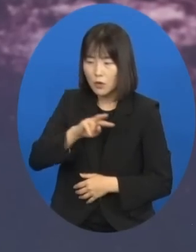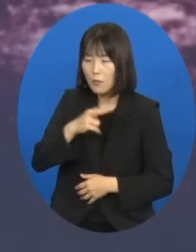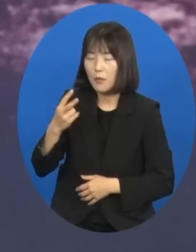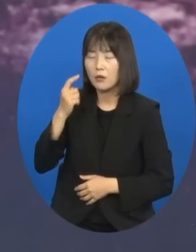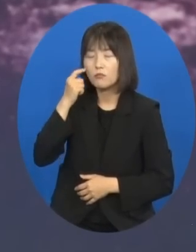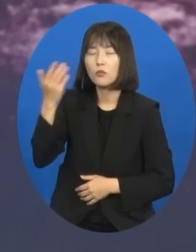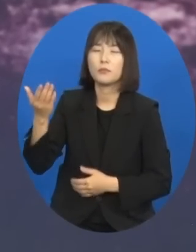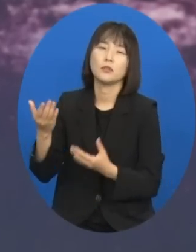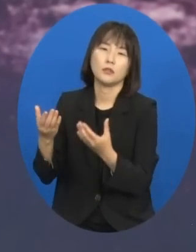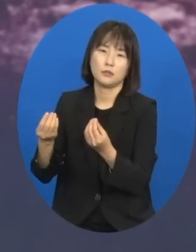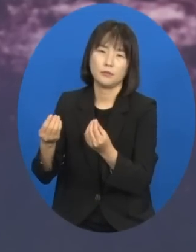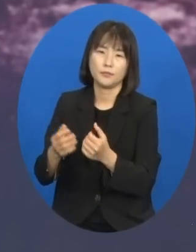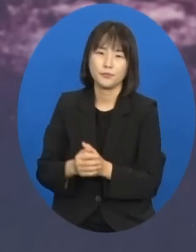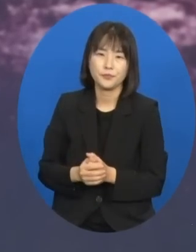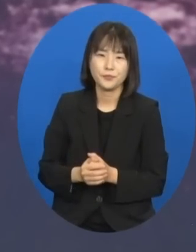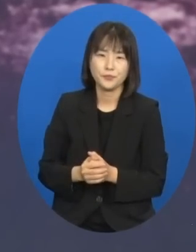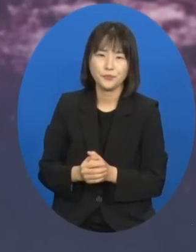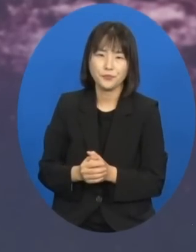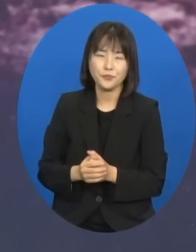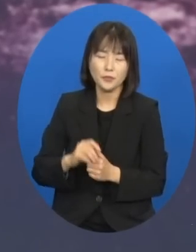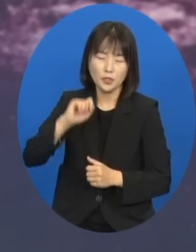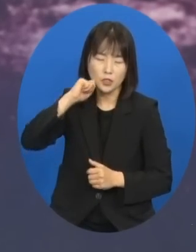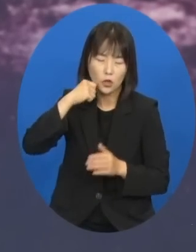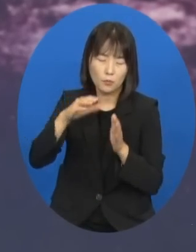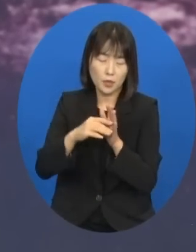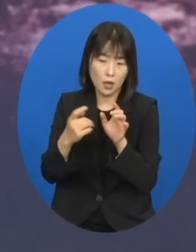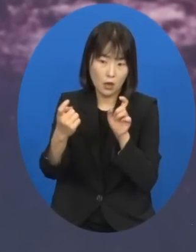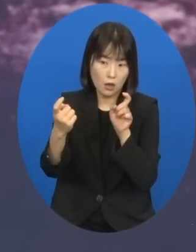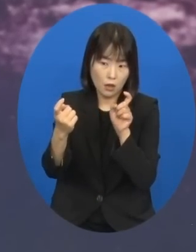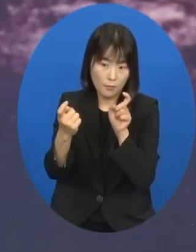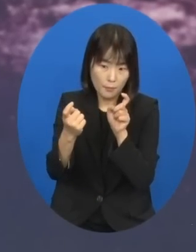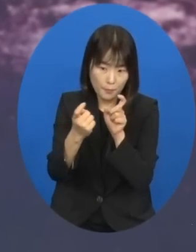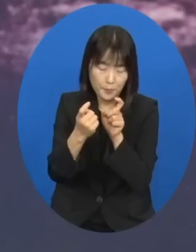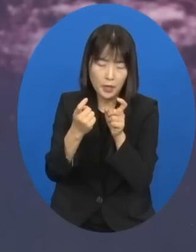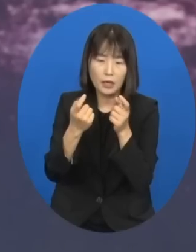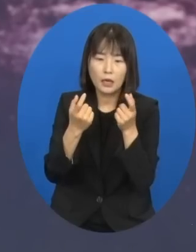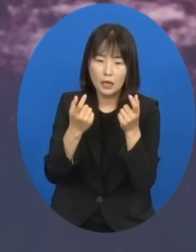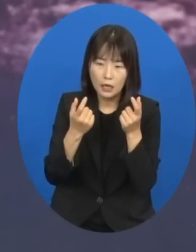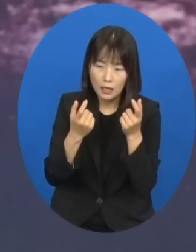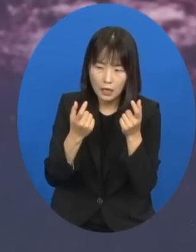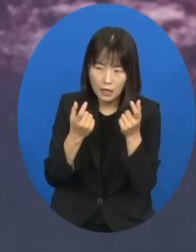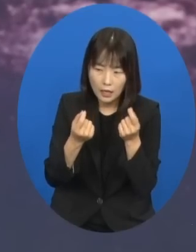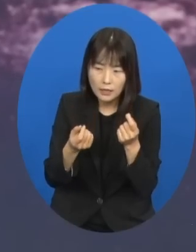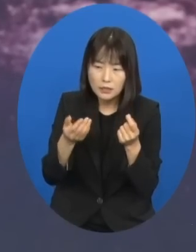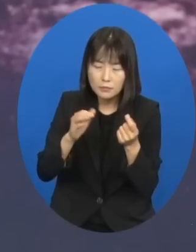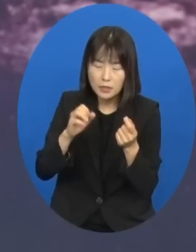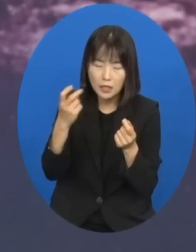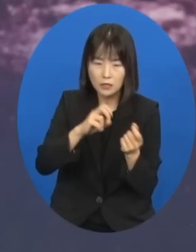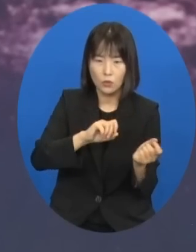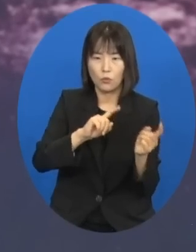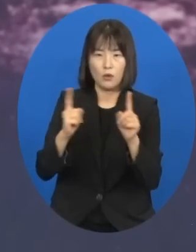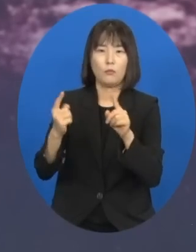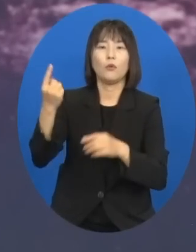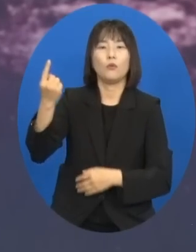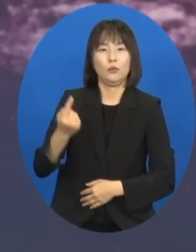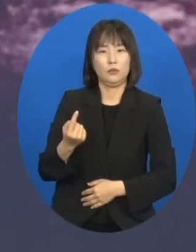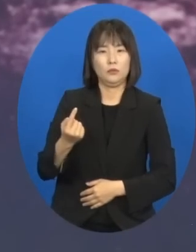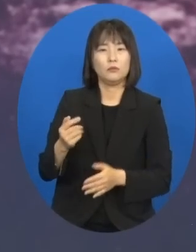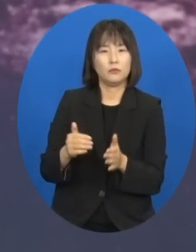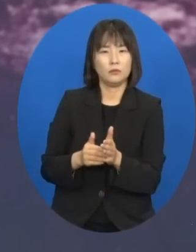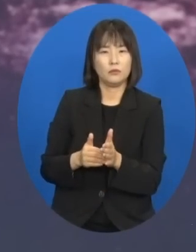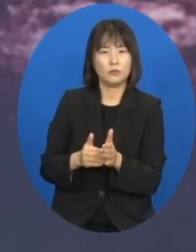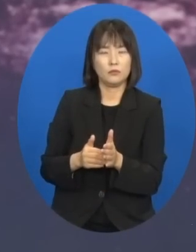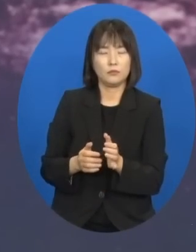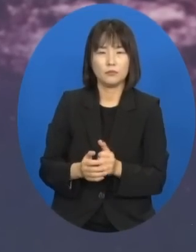흉년의 때가 다가오는 것 같다가 다시 회복이 되더라고요. 분명 그분이 굉장히